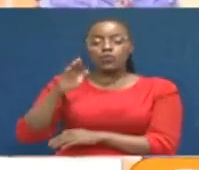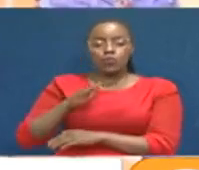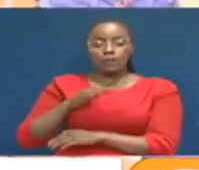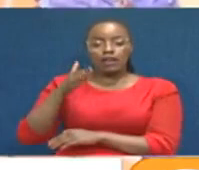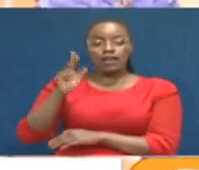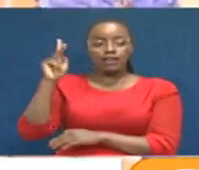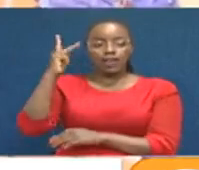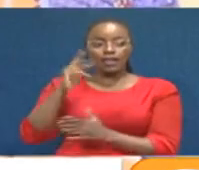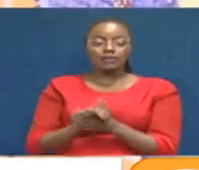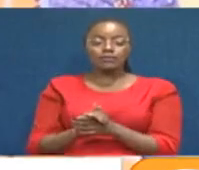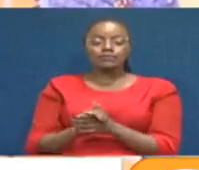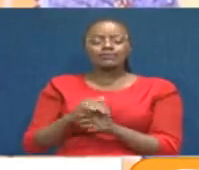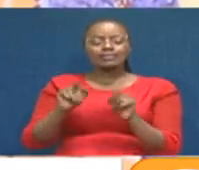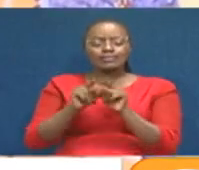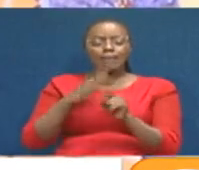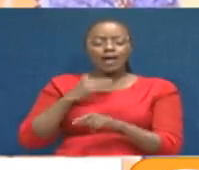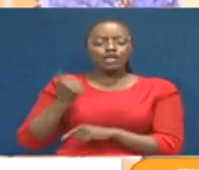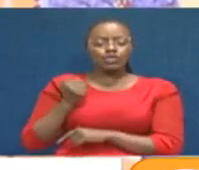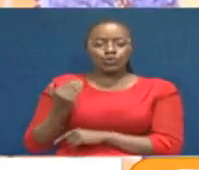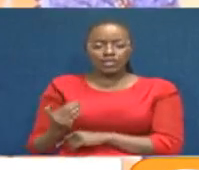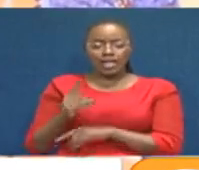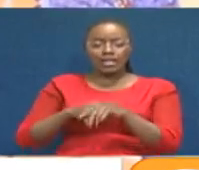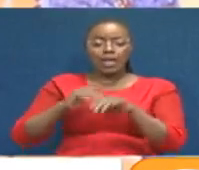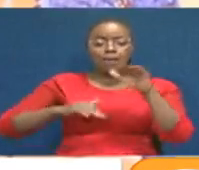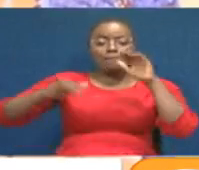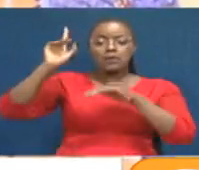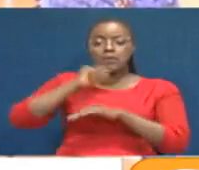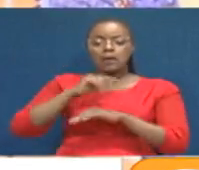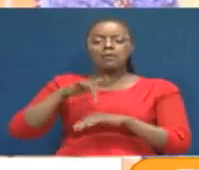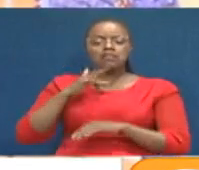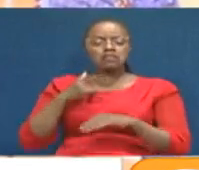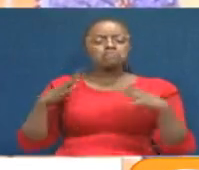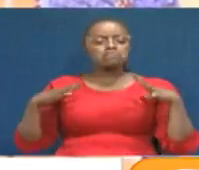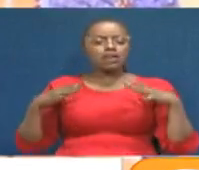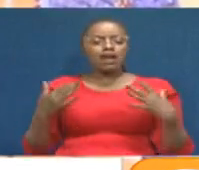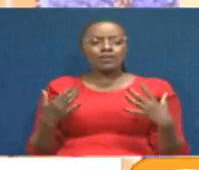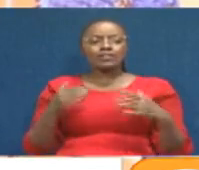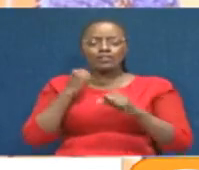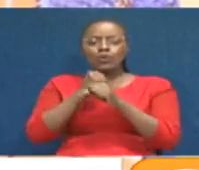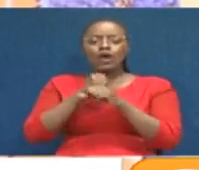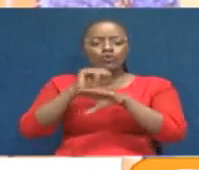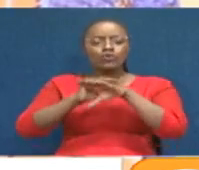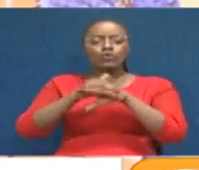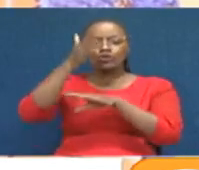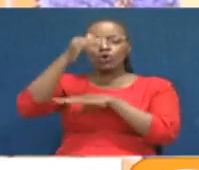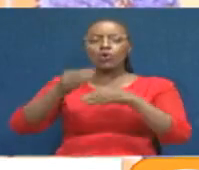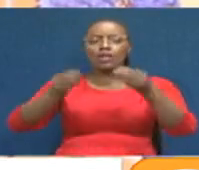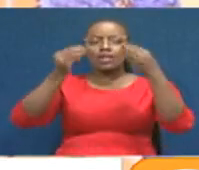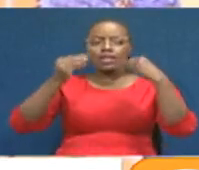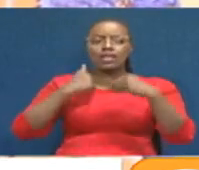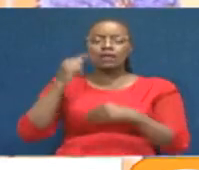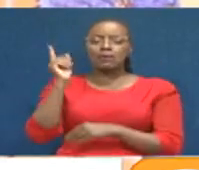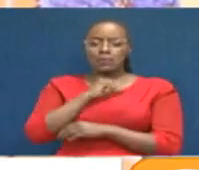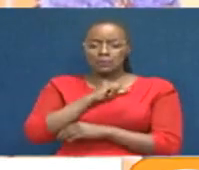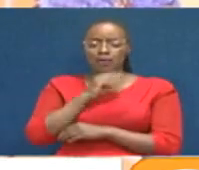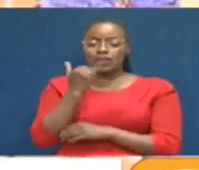kike. Akiwa kama mtoto wangu, akiwa mkubwa, hata mimi najisikia tu ni kazi nzuri Mungu alinipatia.